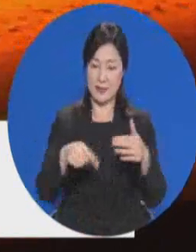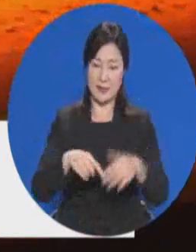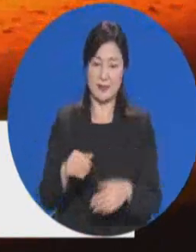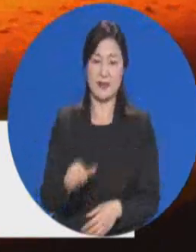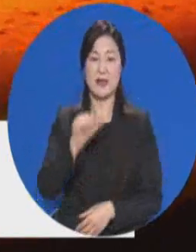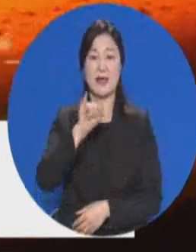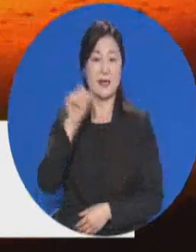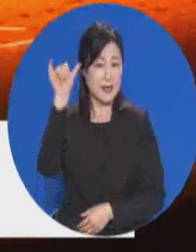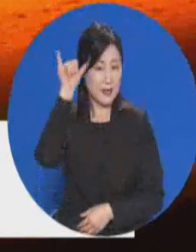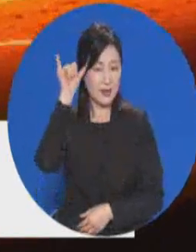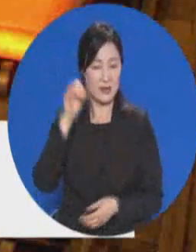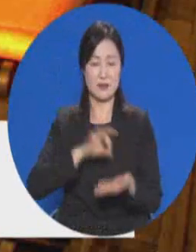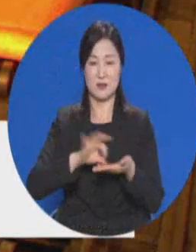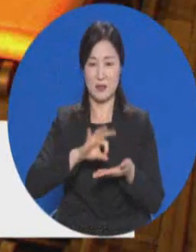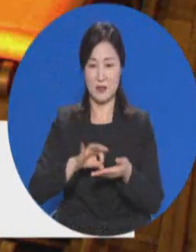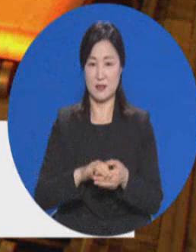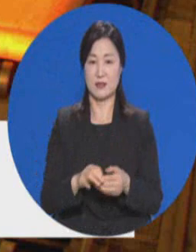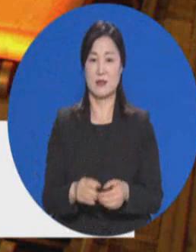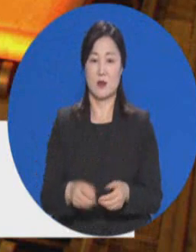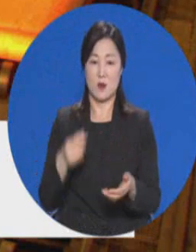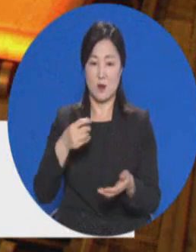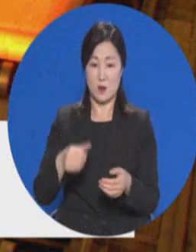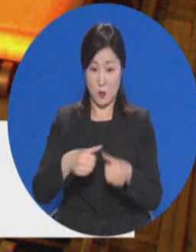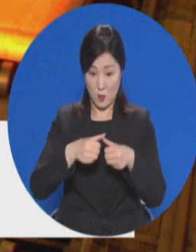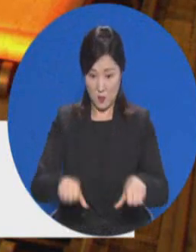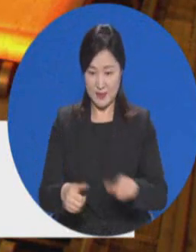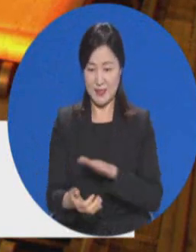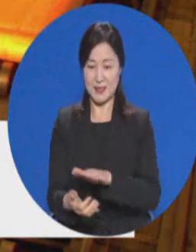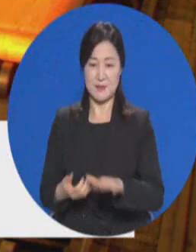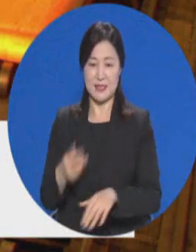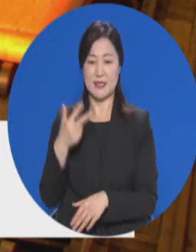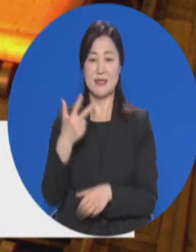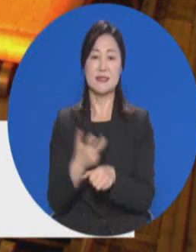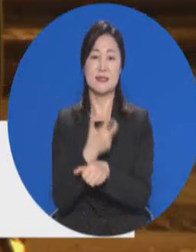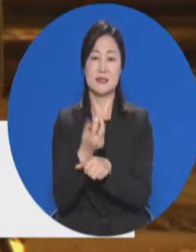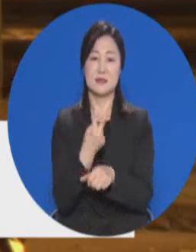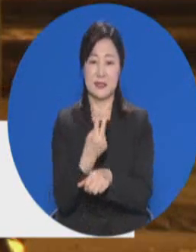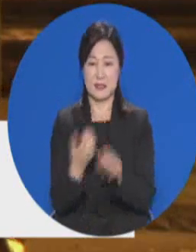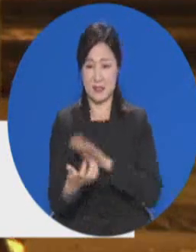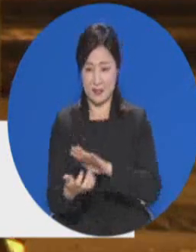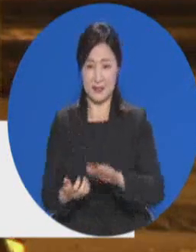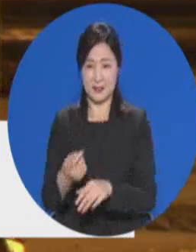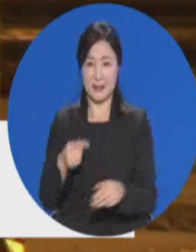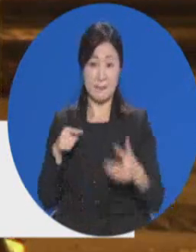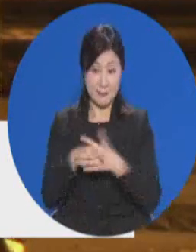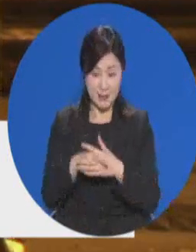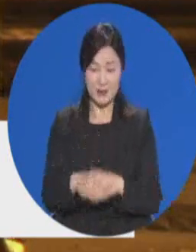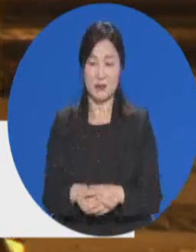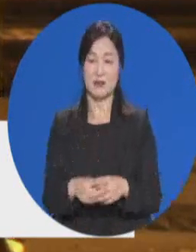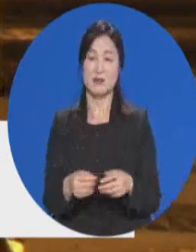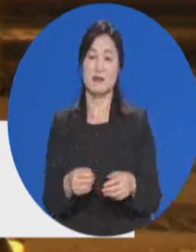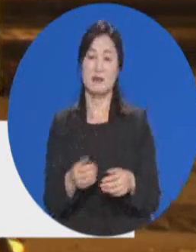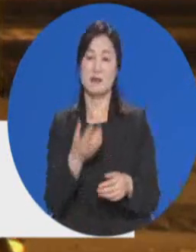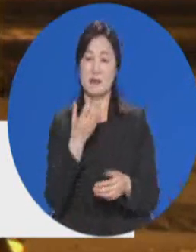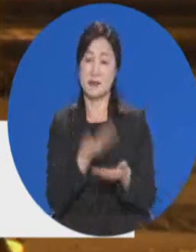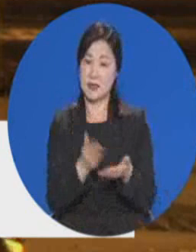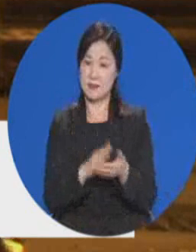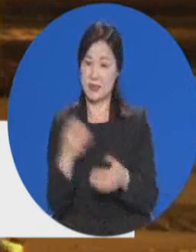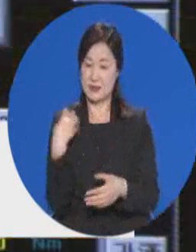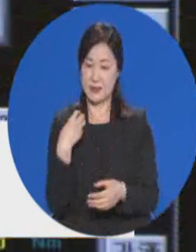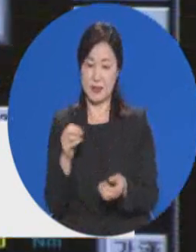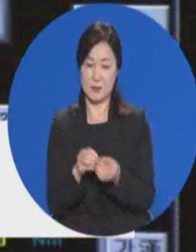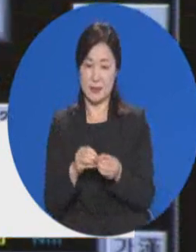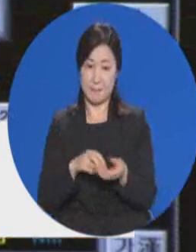기술을 활용해 연속 주조 설비의 고장을 최대 72시간 전에 예지하고 설비 담당자에게 문자 메시지로